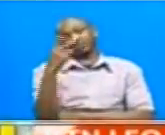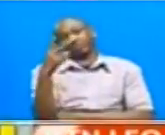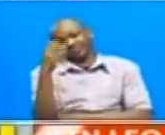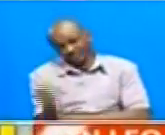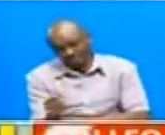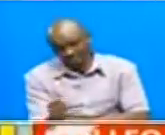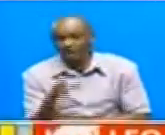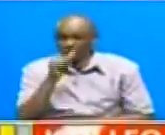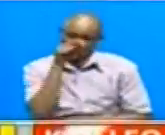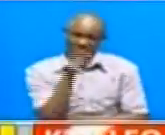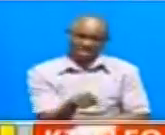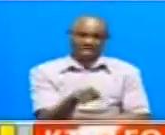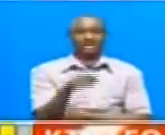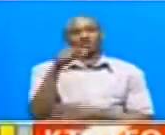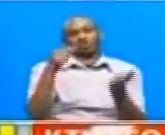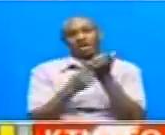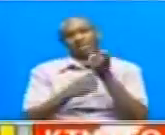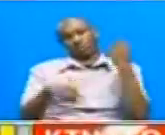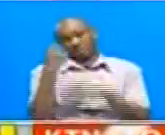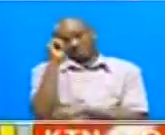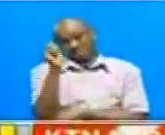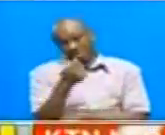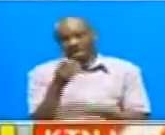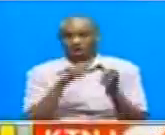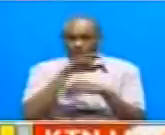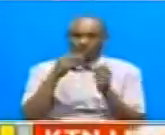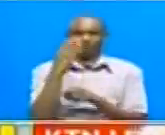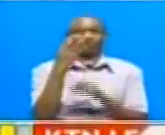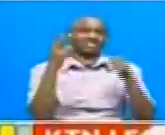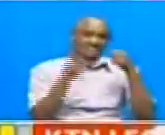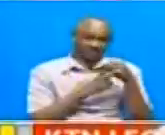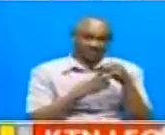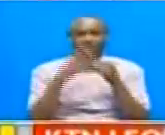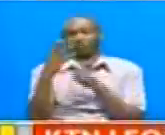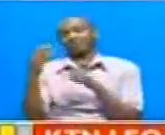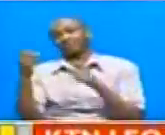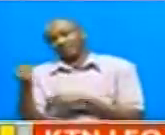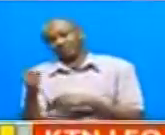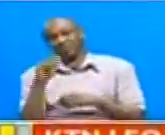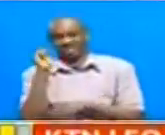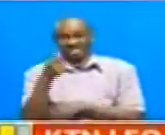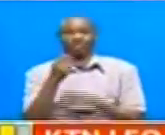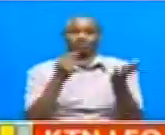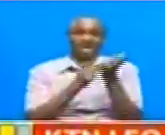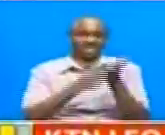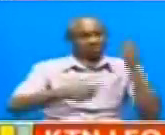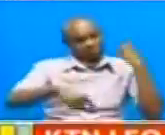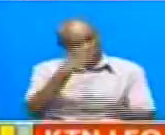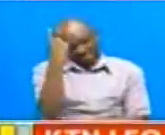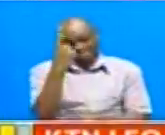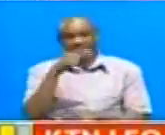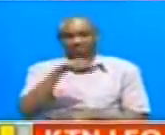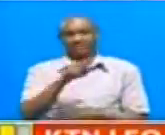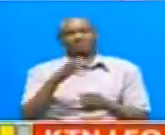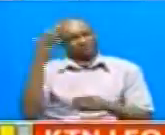30-25. Kufuatia matokeo ya leo, Uganda imeshinda Kenya kwa jumla ya alama 47-45. Hivyo basi Uganda imeshinda taji